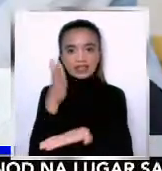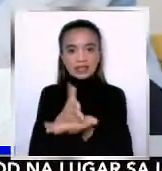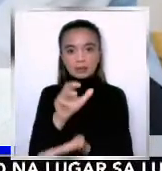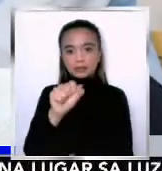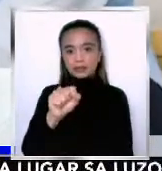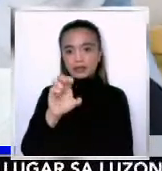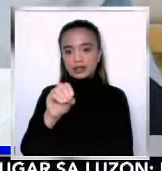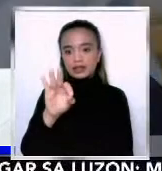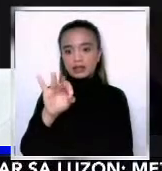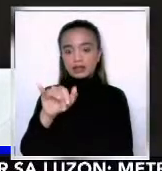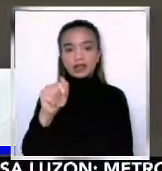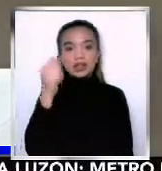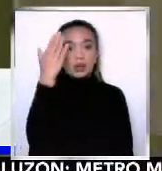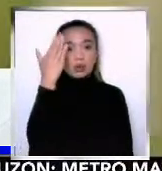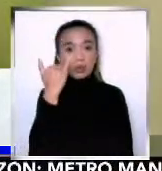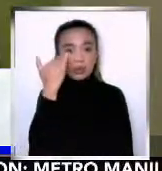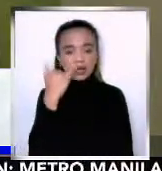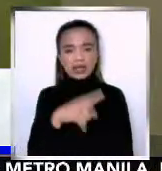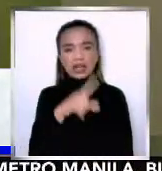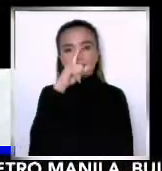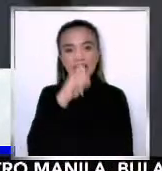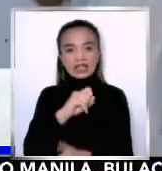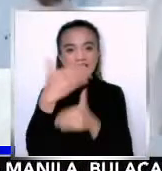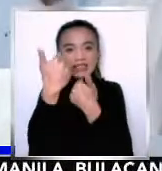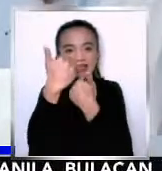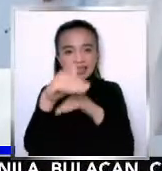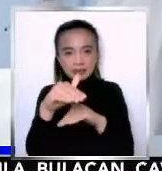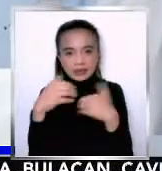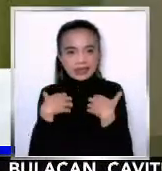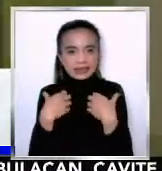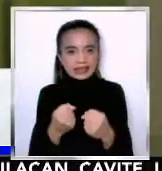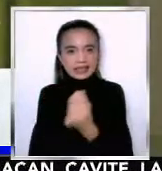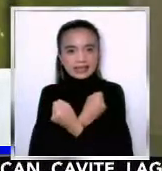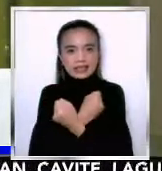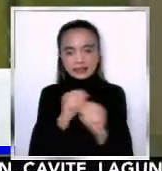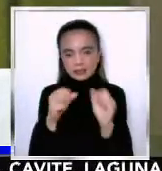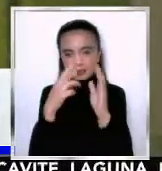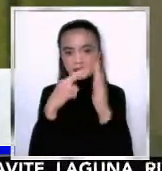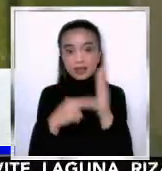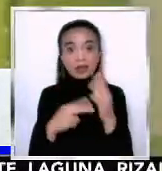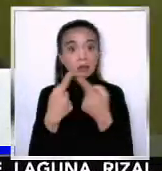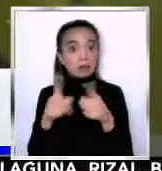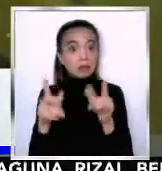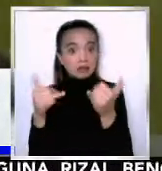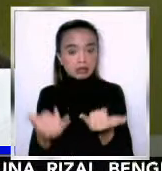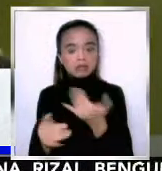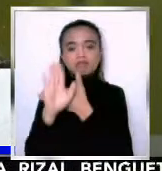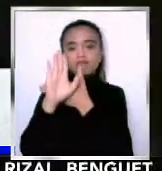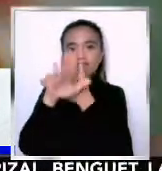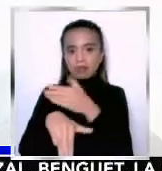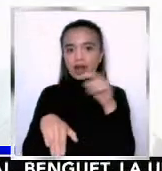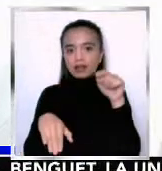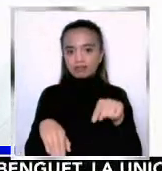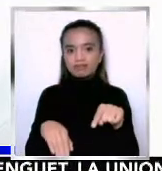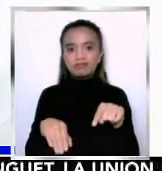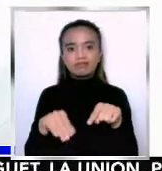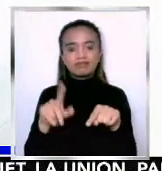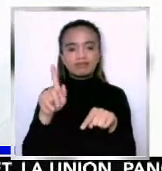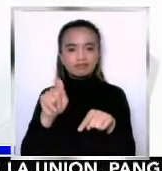sa COVID-19 safety protocols. Ngayon, nagbabalik na raw si Sofia sa serye. It's